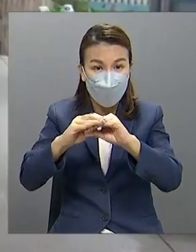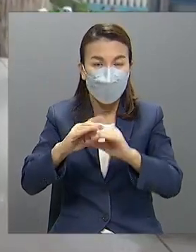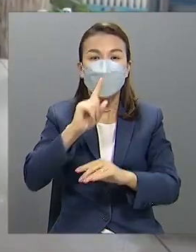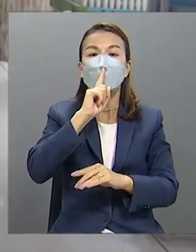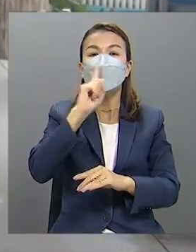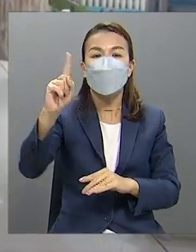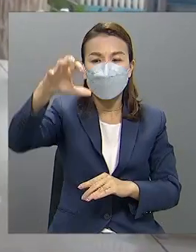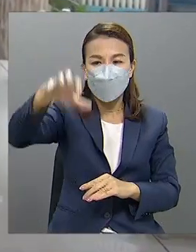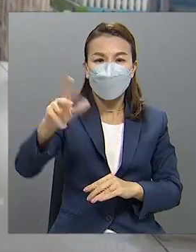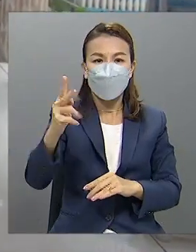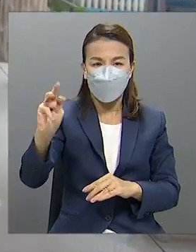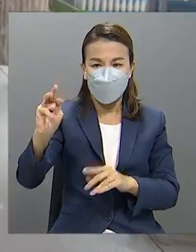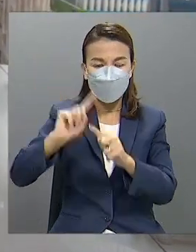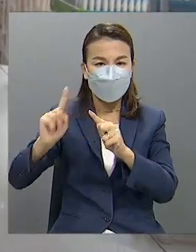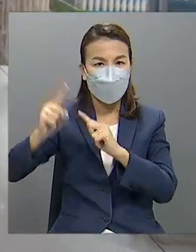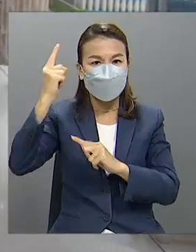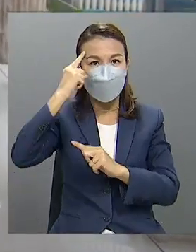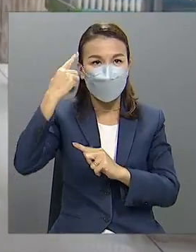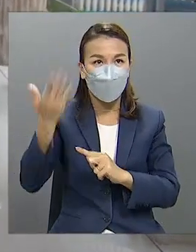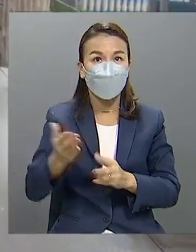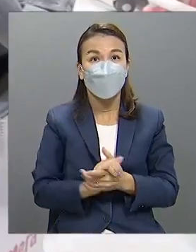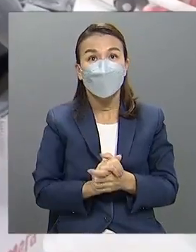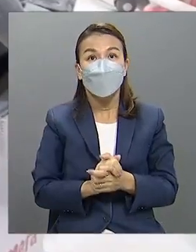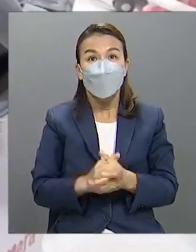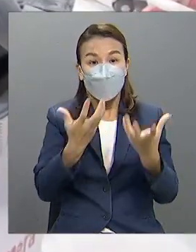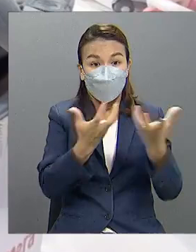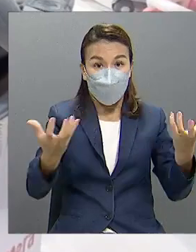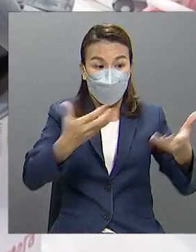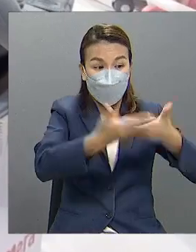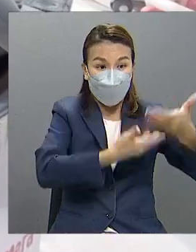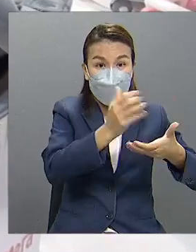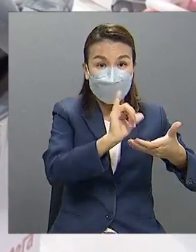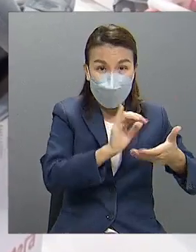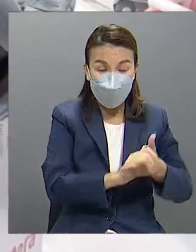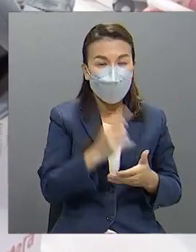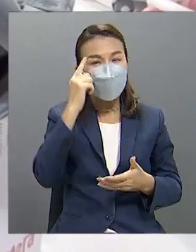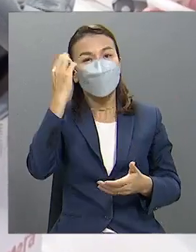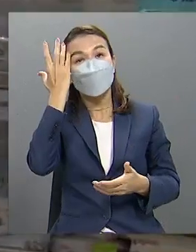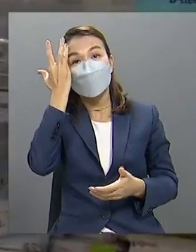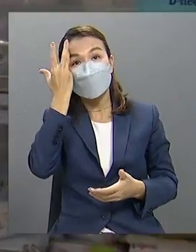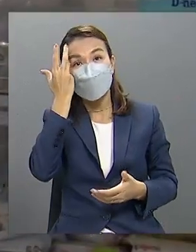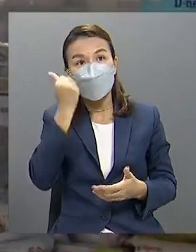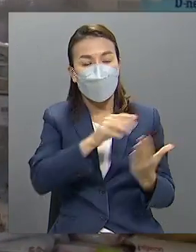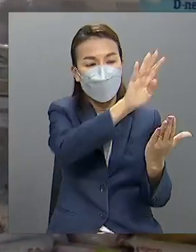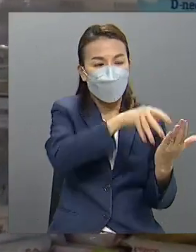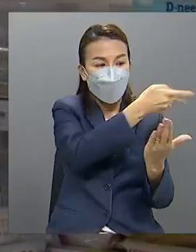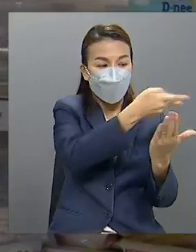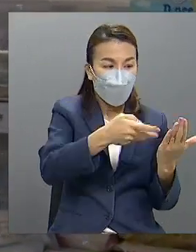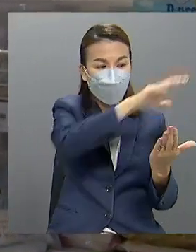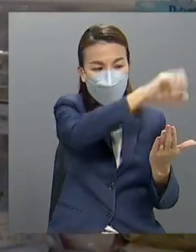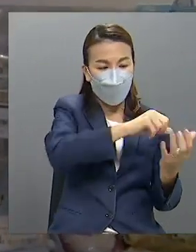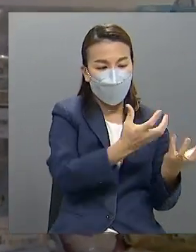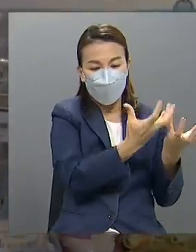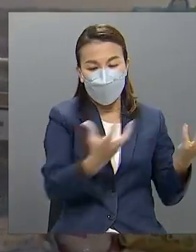อนส่วนห้างที่ยังไม่มีสินค้าคาซีทวางจำหน่ายเขาก็รับแล้วว่าจะไปพิจารณาวางแผนการจำหน่ายค่ะก็มี